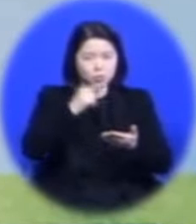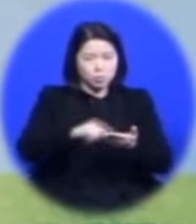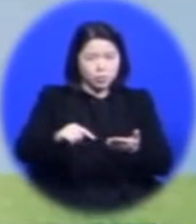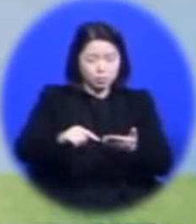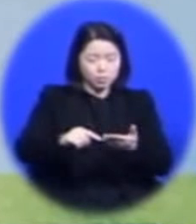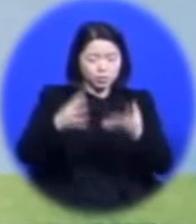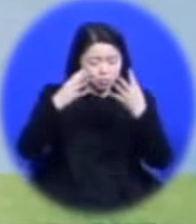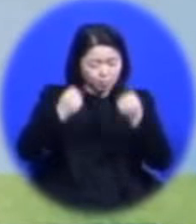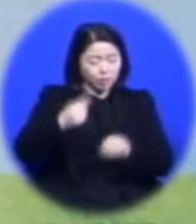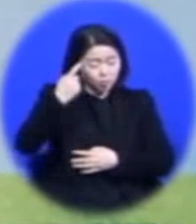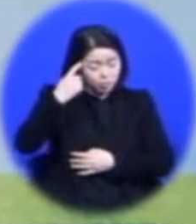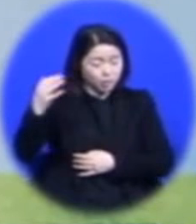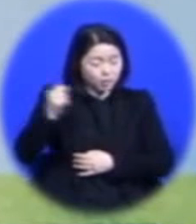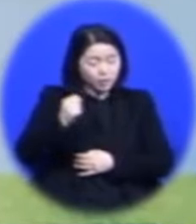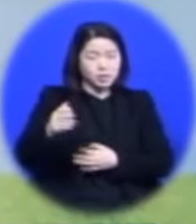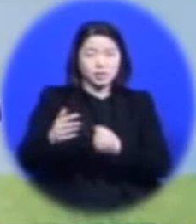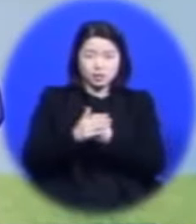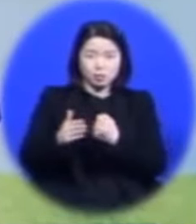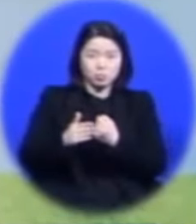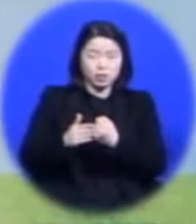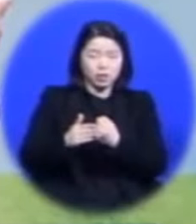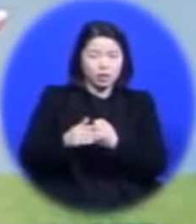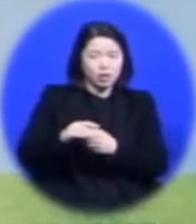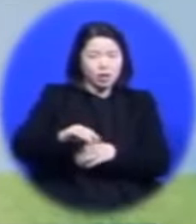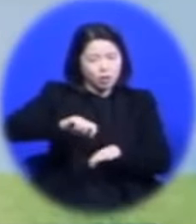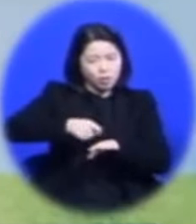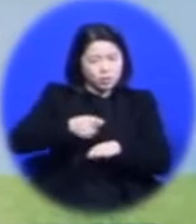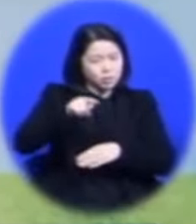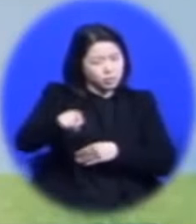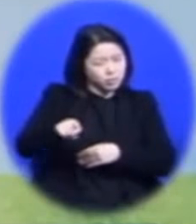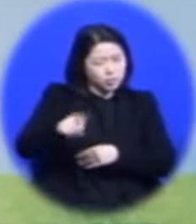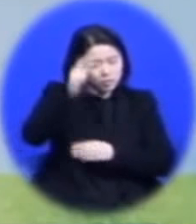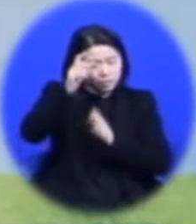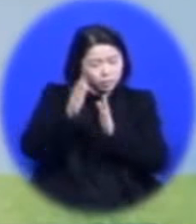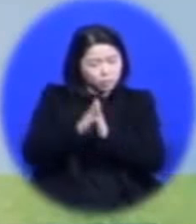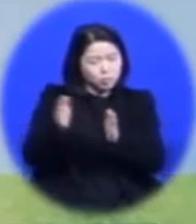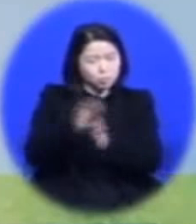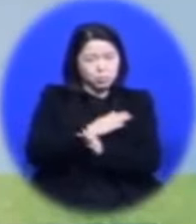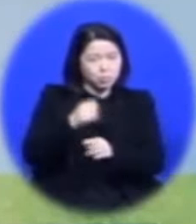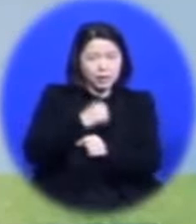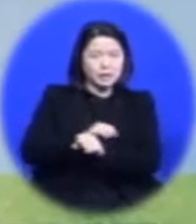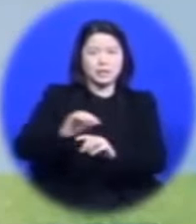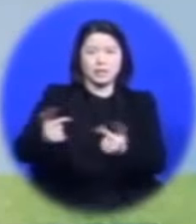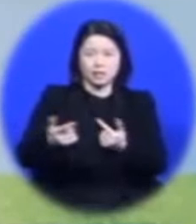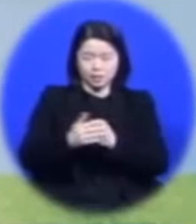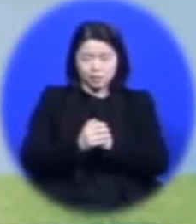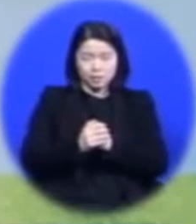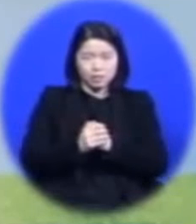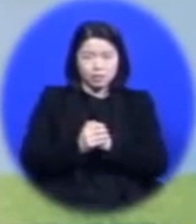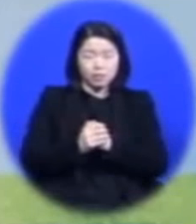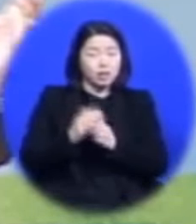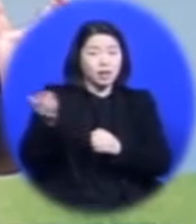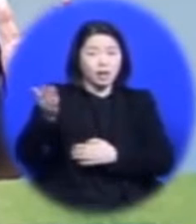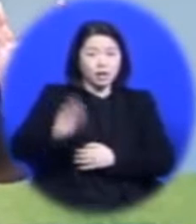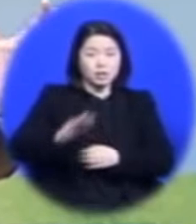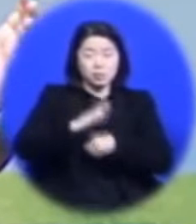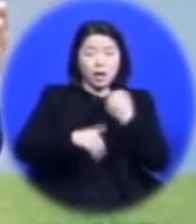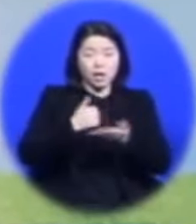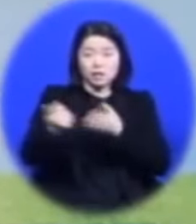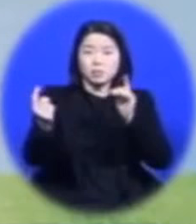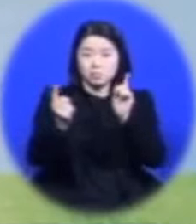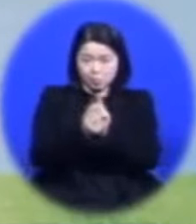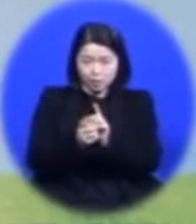많다고 생각되니까 굳이 그 기도부터 안 하려고 하지요 근데 하나님을 만나고